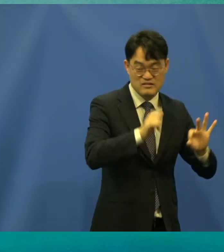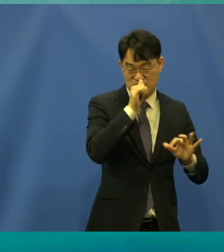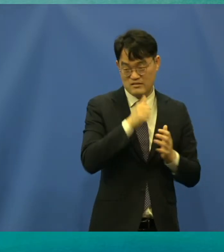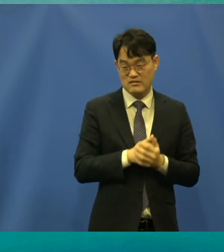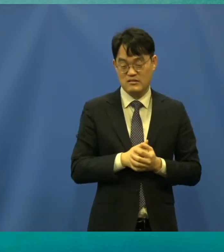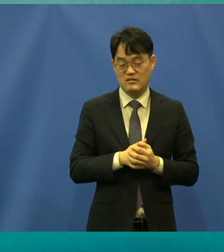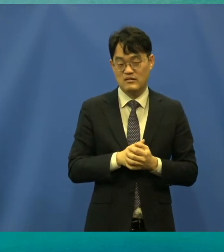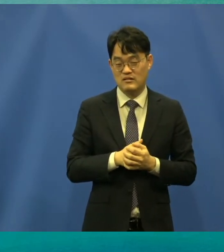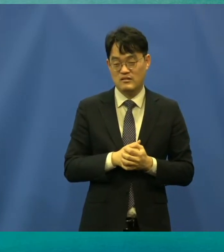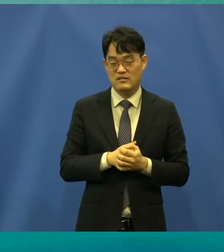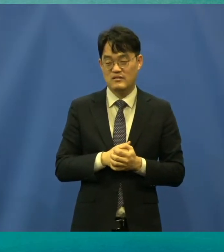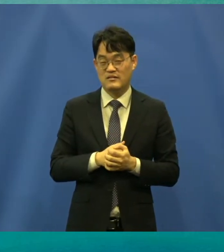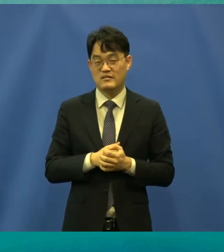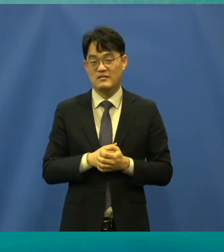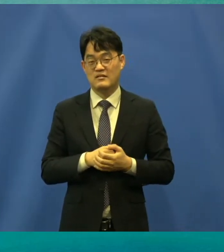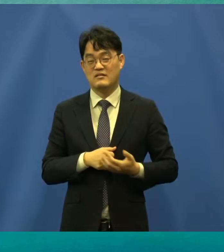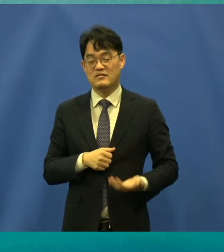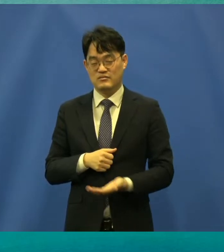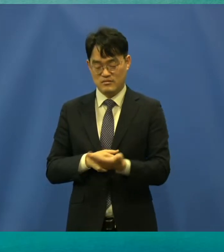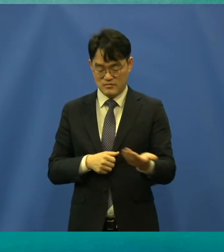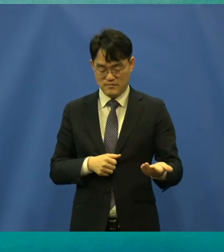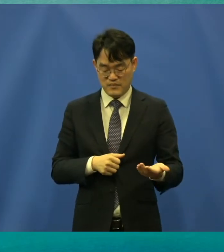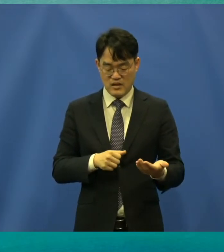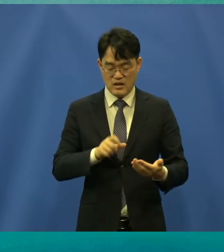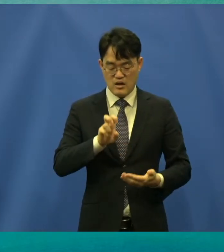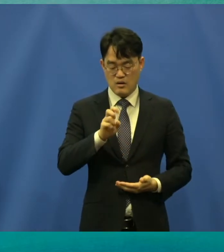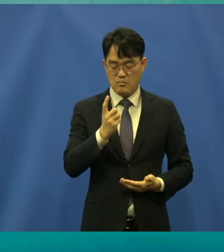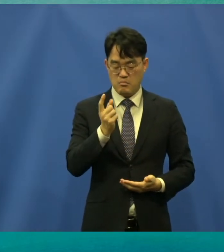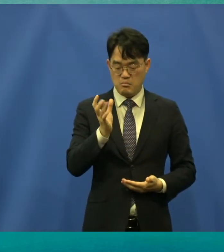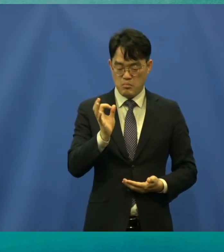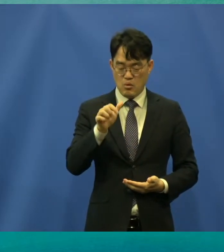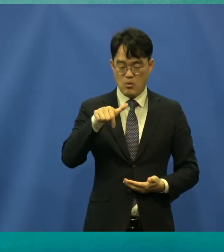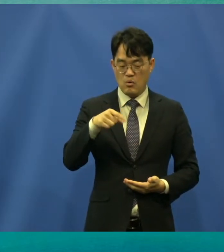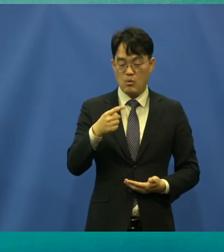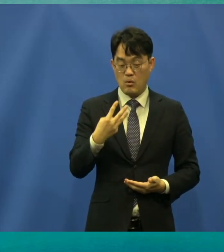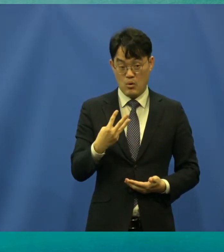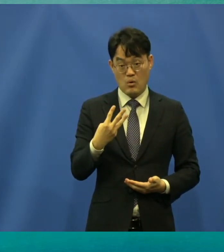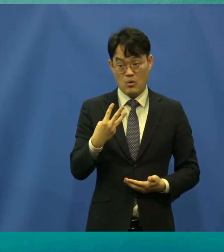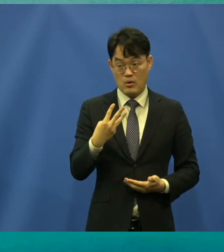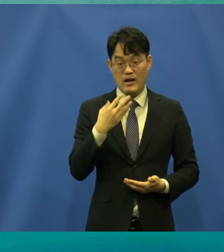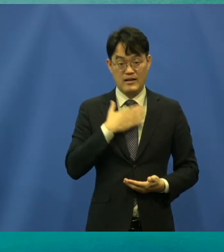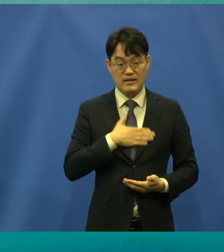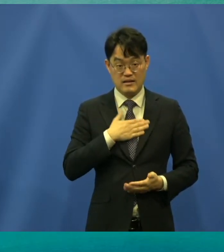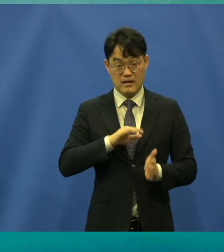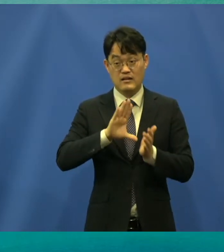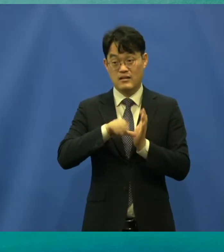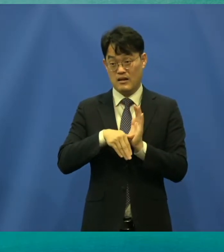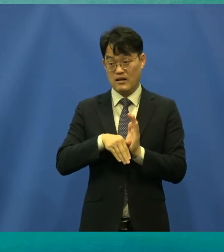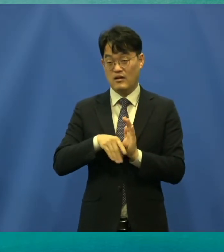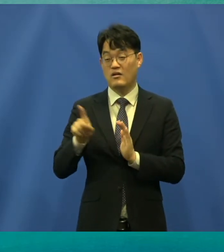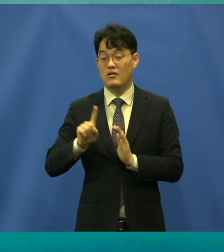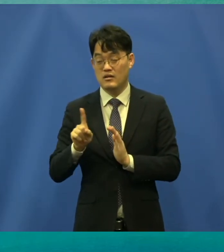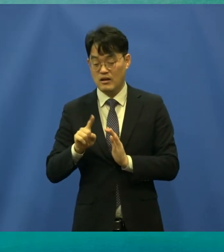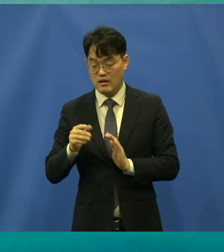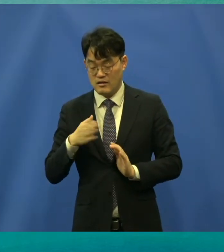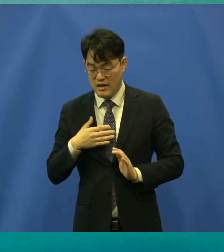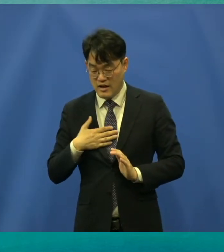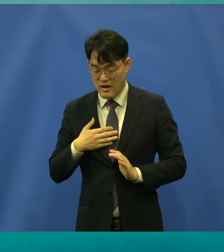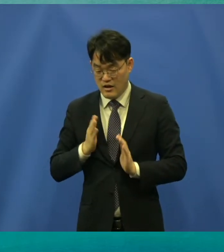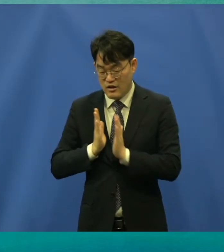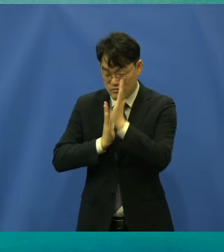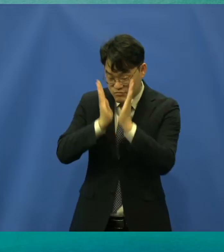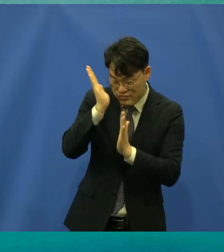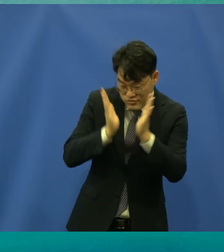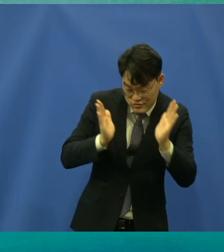징기스칸이 그냥 끊임없이 이주했던 것처럼 오늘 현대인들이 신유목민들, 먹거리를 위해